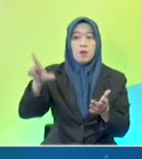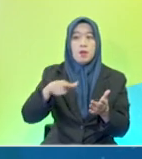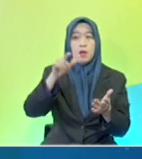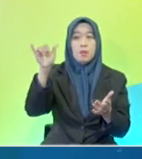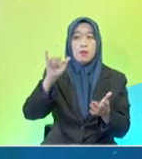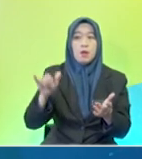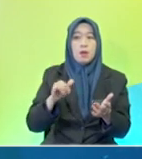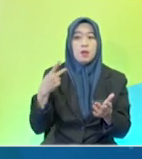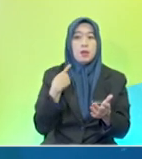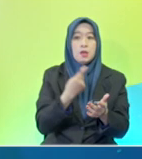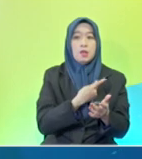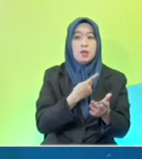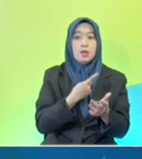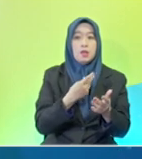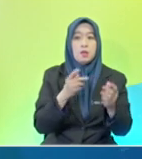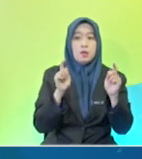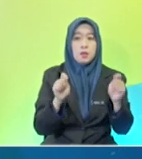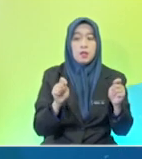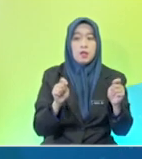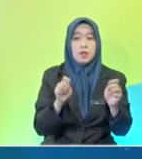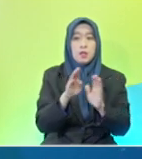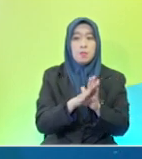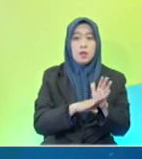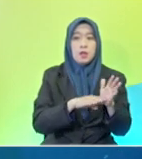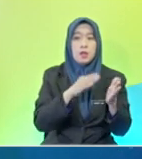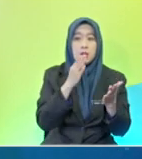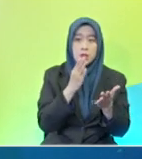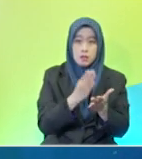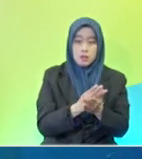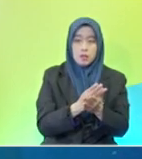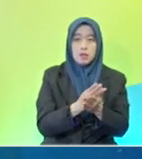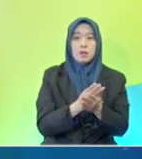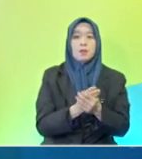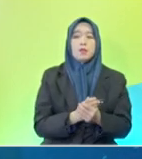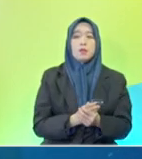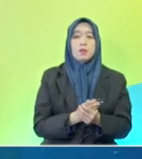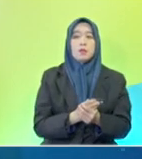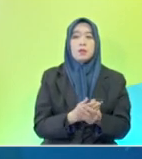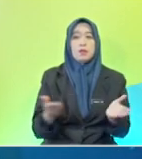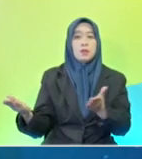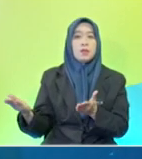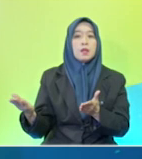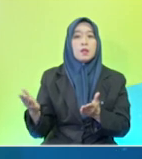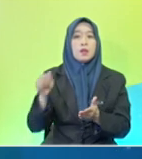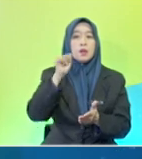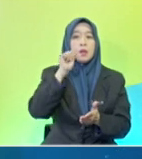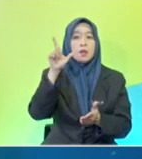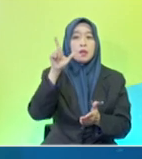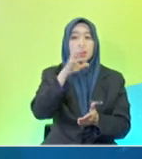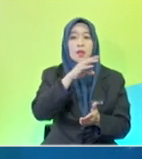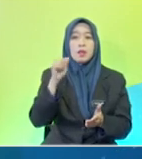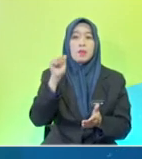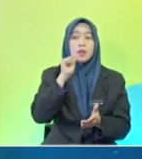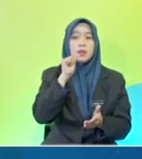kita hendaklah apa dia lebih baik berhenti. Okey, silakan Alia dan juga Amni.